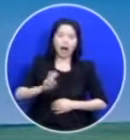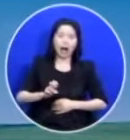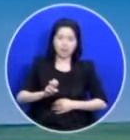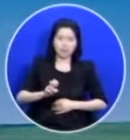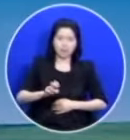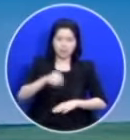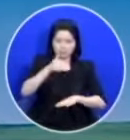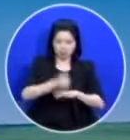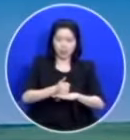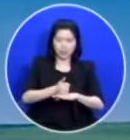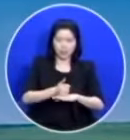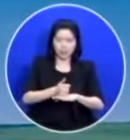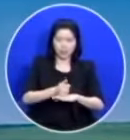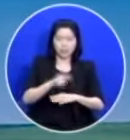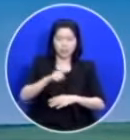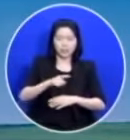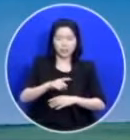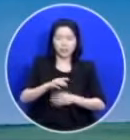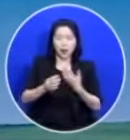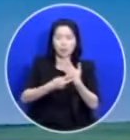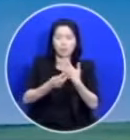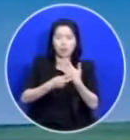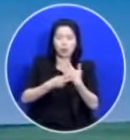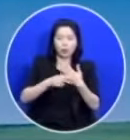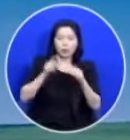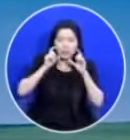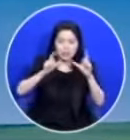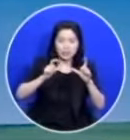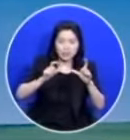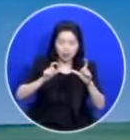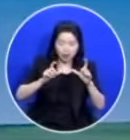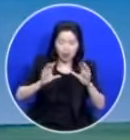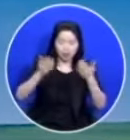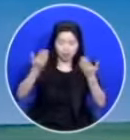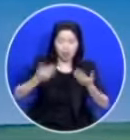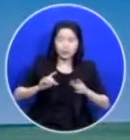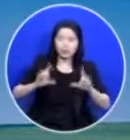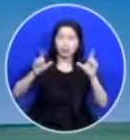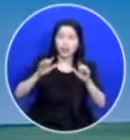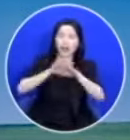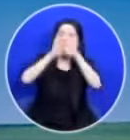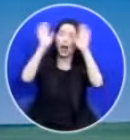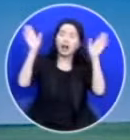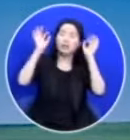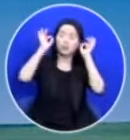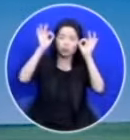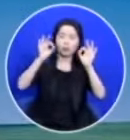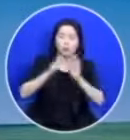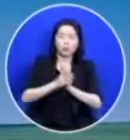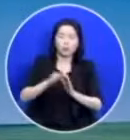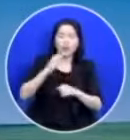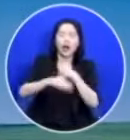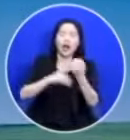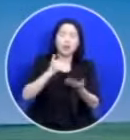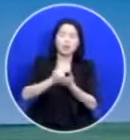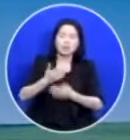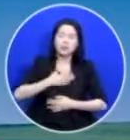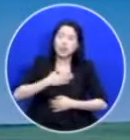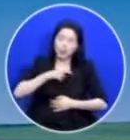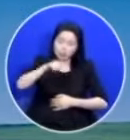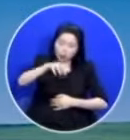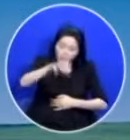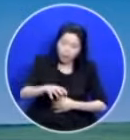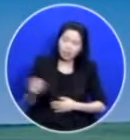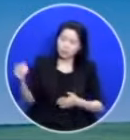아내하고 그 진단 받는 날 병원을 나오면서 그 하늘을 보고 하나님께 그랬대요 하나님 내가 여기까지